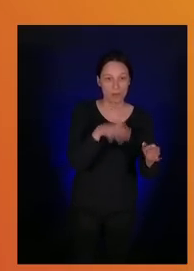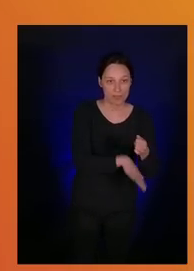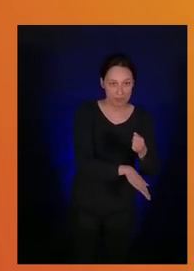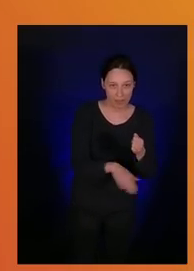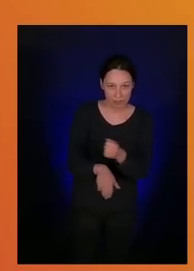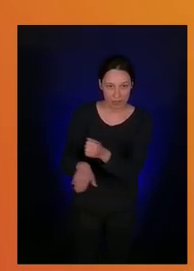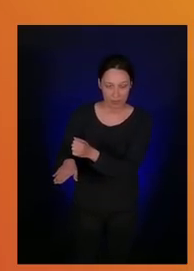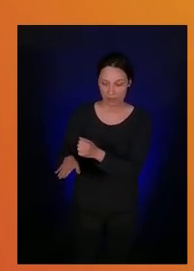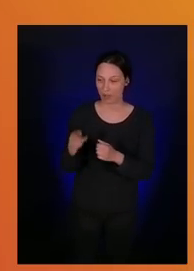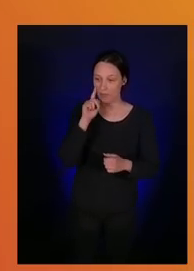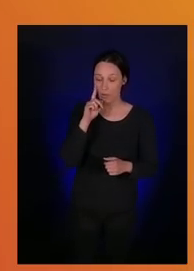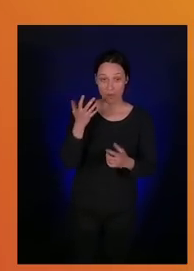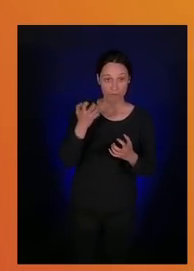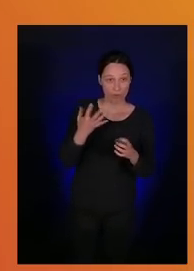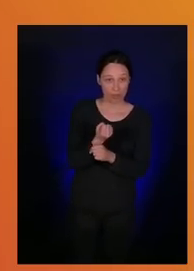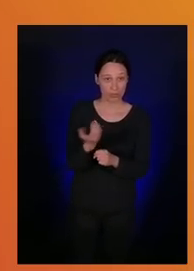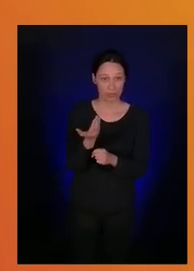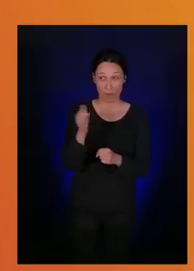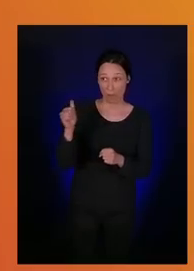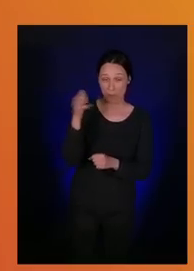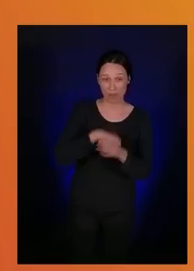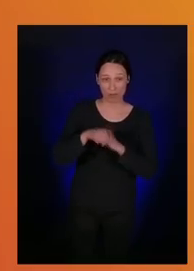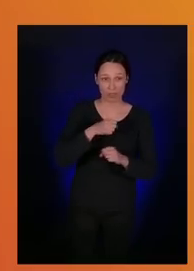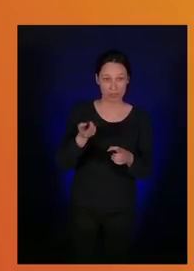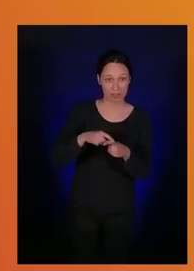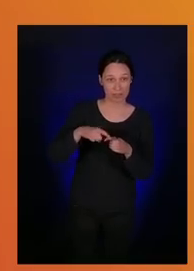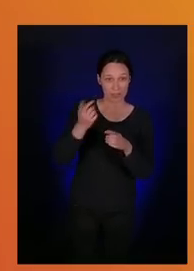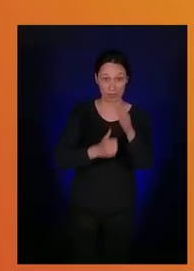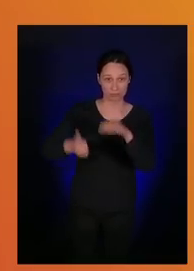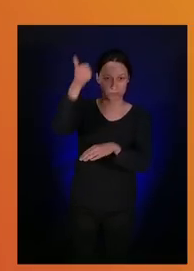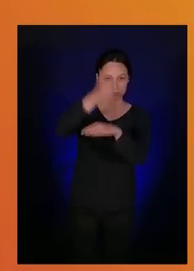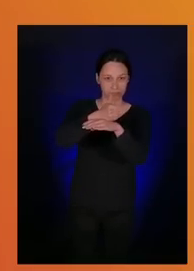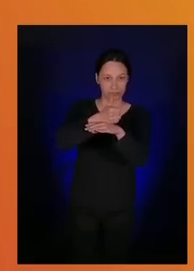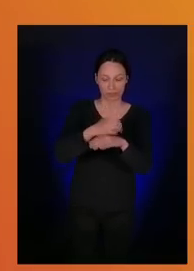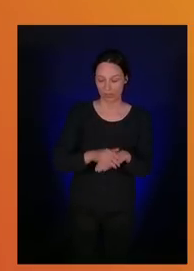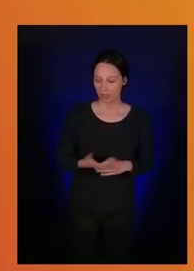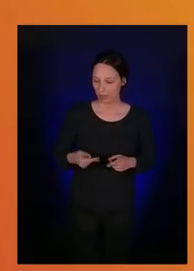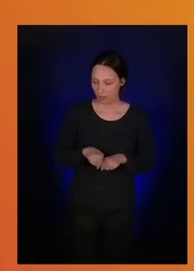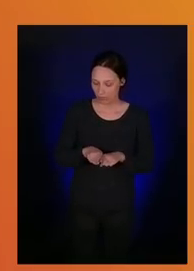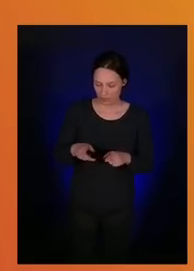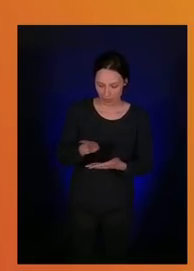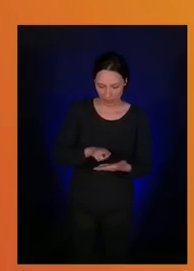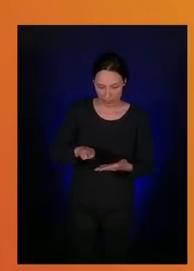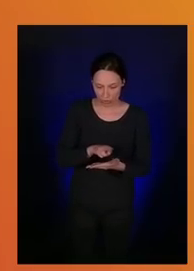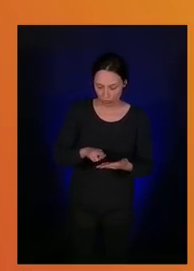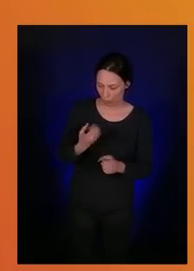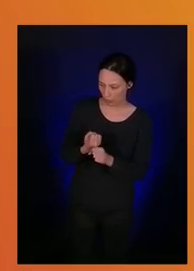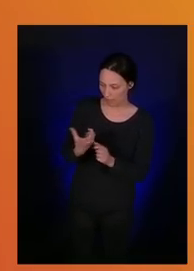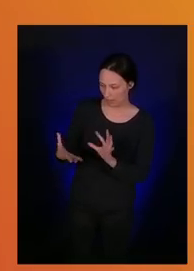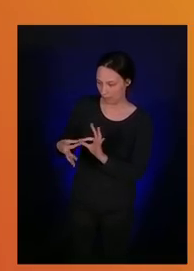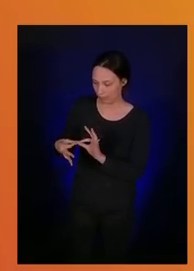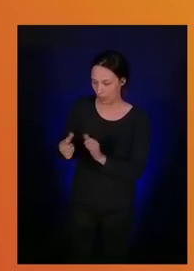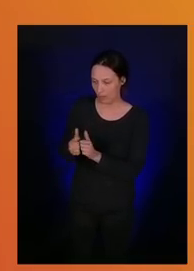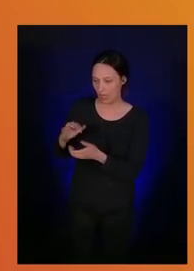première organisation syndicale. On fait également un énorme travail au niveau de la région avec les camarades du Grand Est, mais bon, je